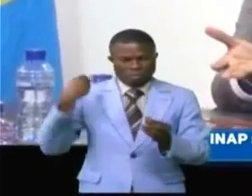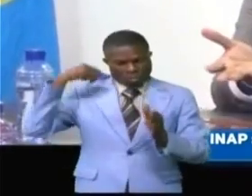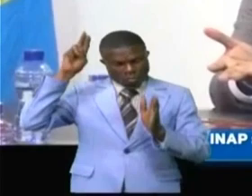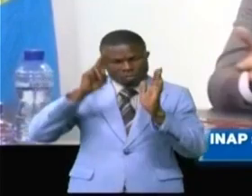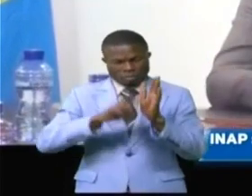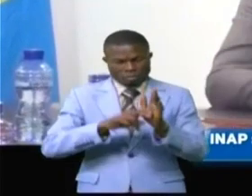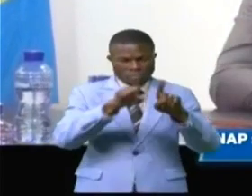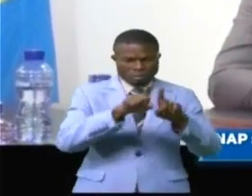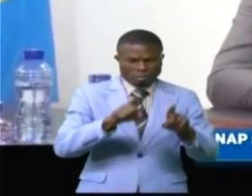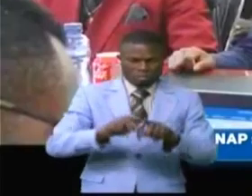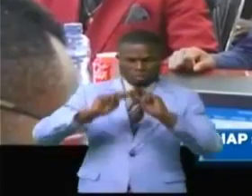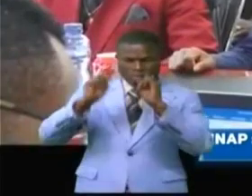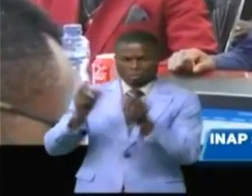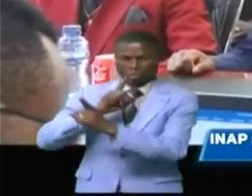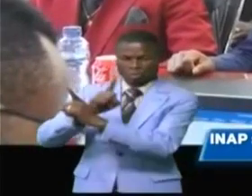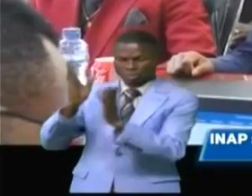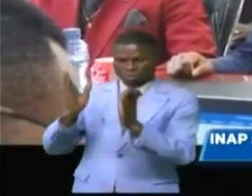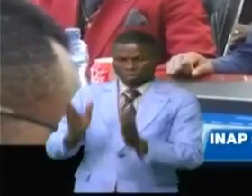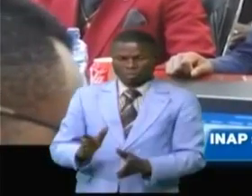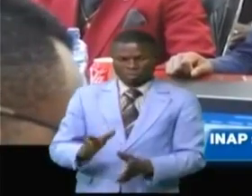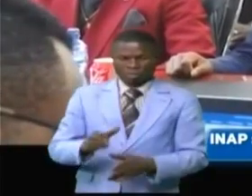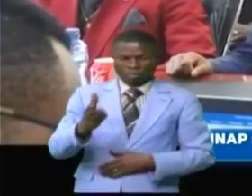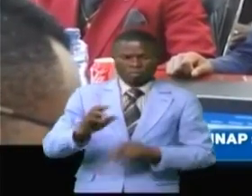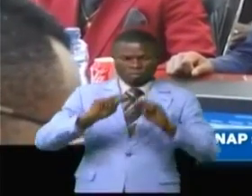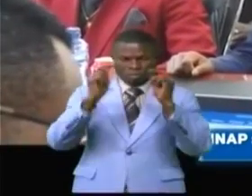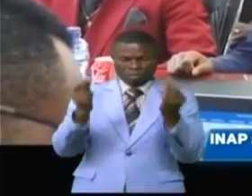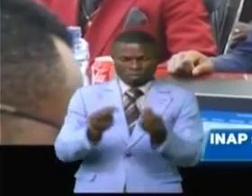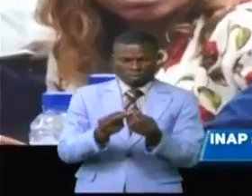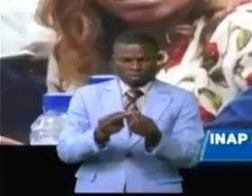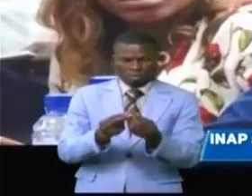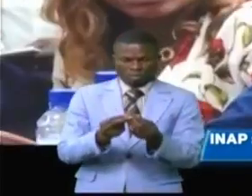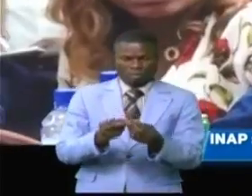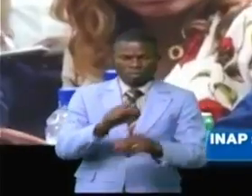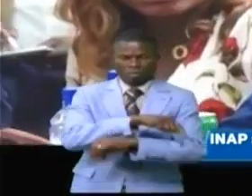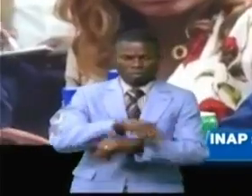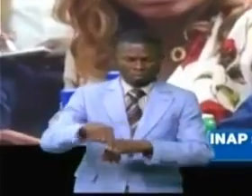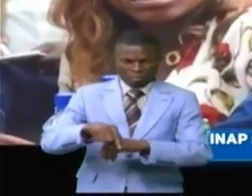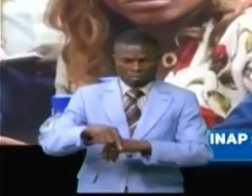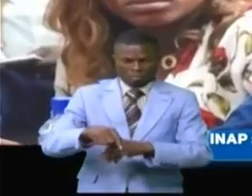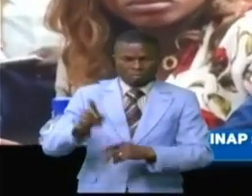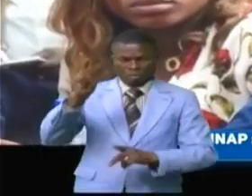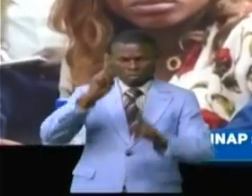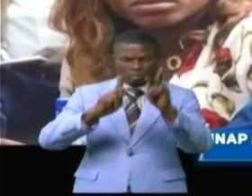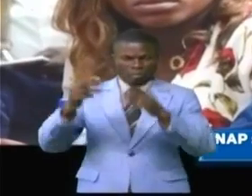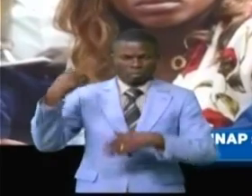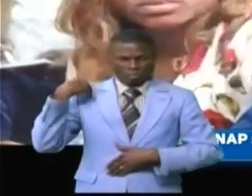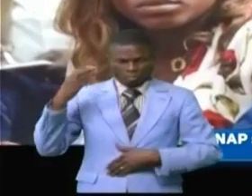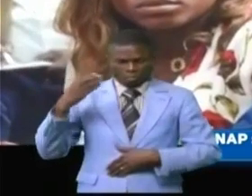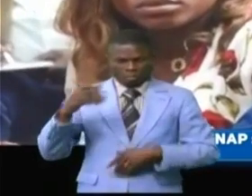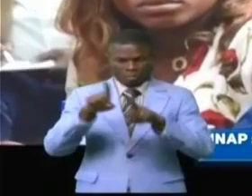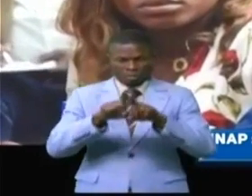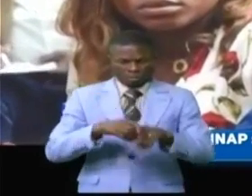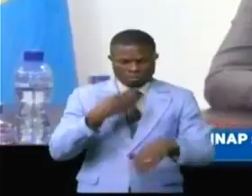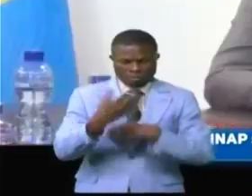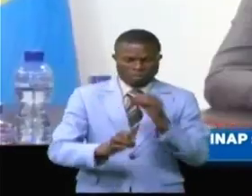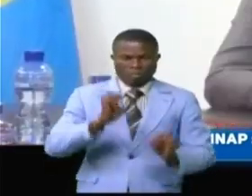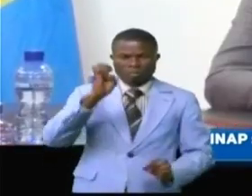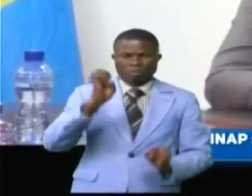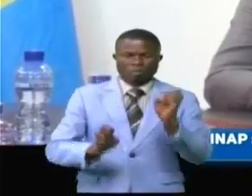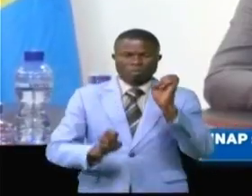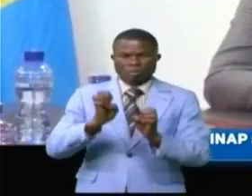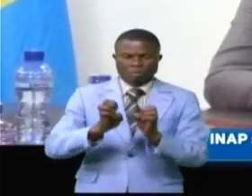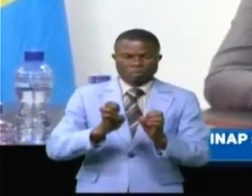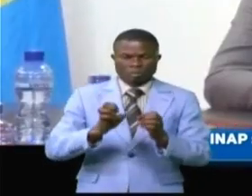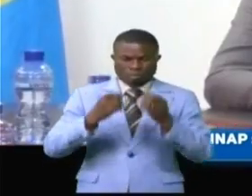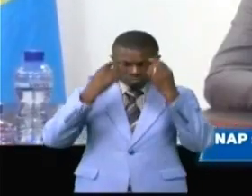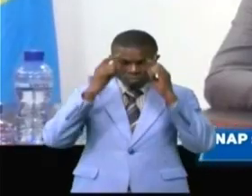et banque syndicale de l'INAP, l'intersyndicale nationale de l'administration publique, afin d'évaluer les